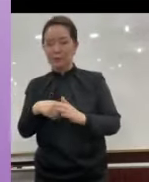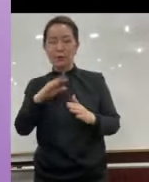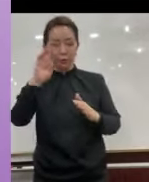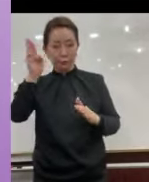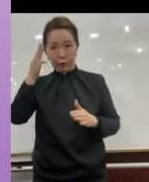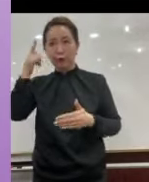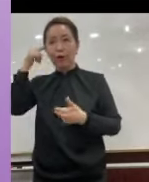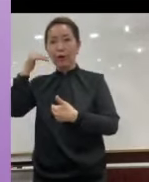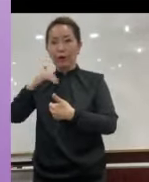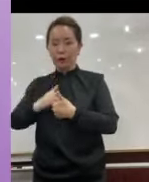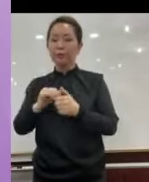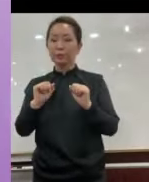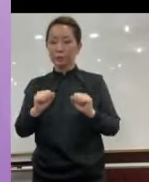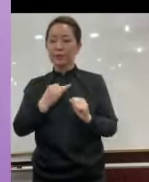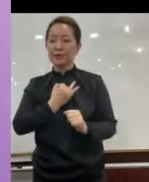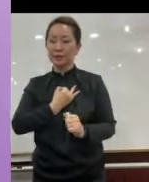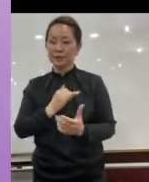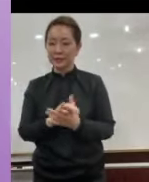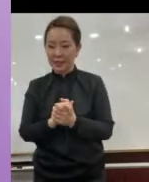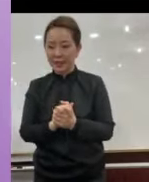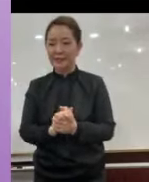байхаа гэж найдаж байна.